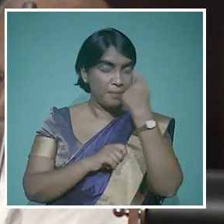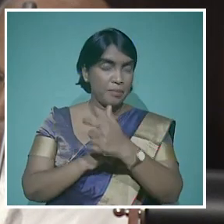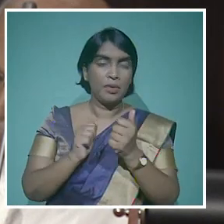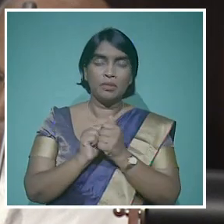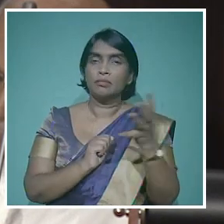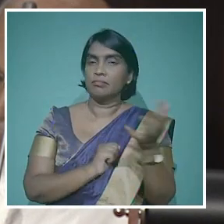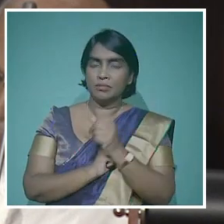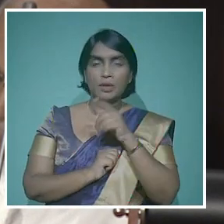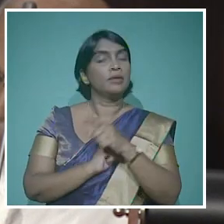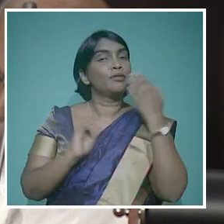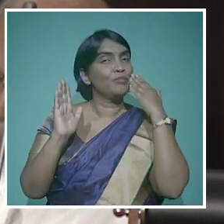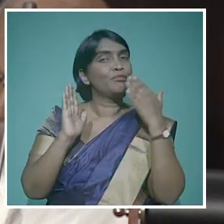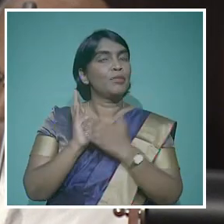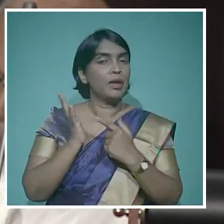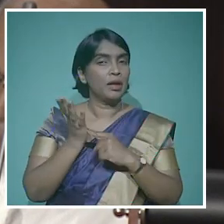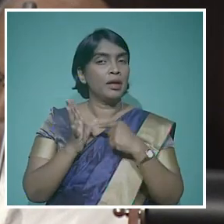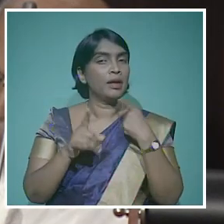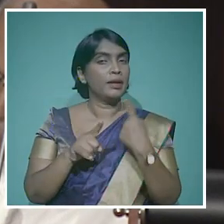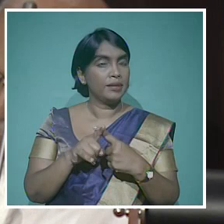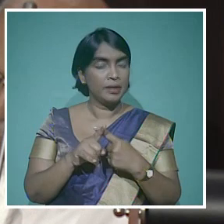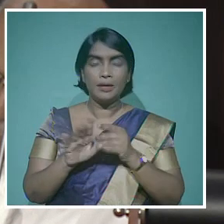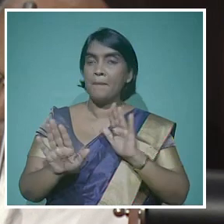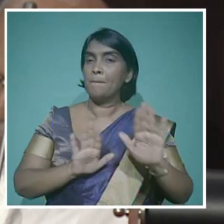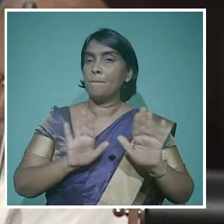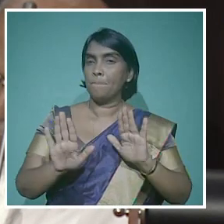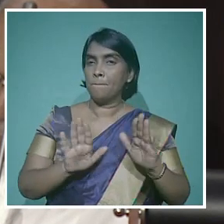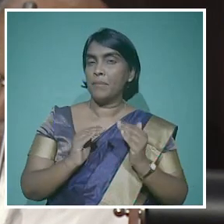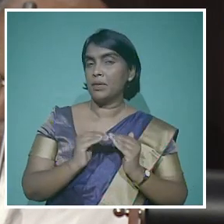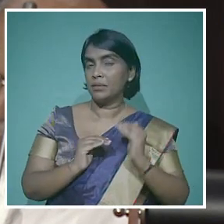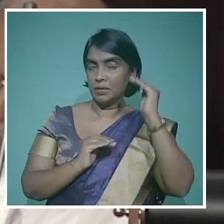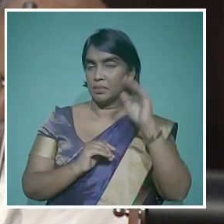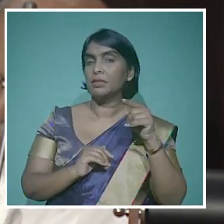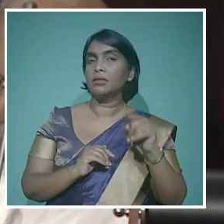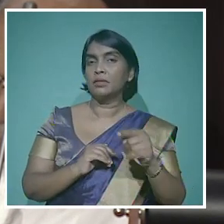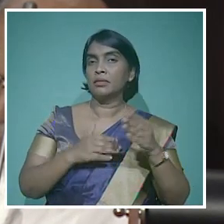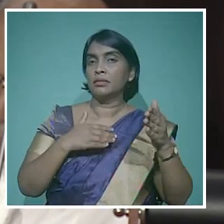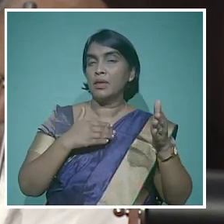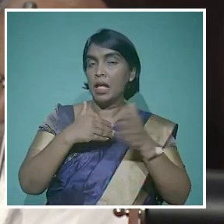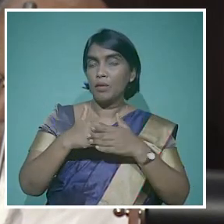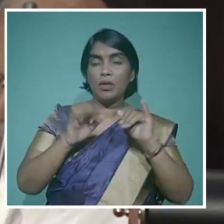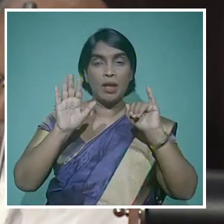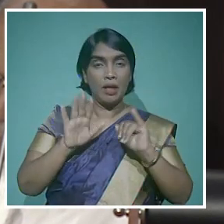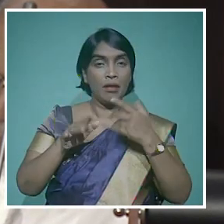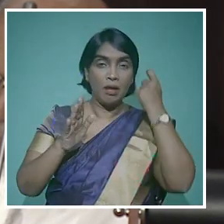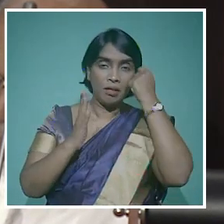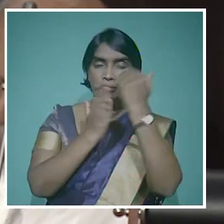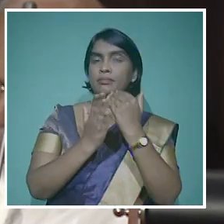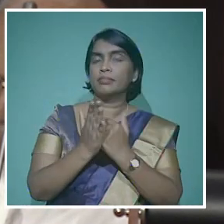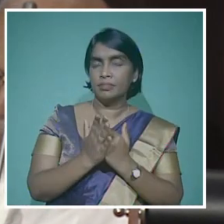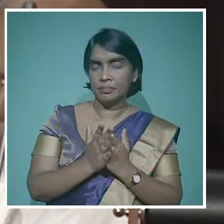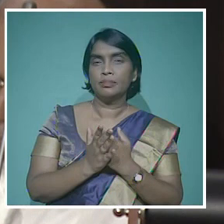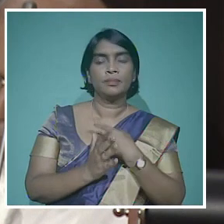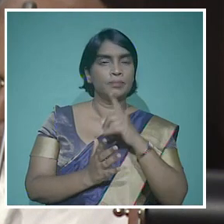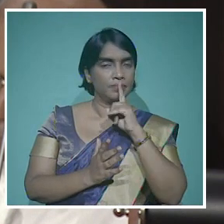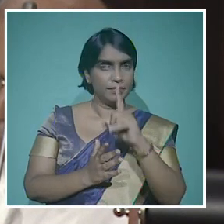යුතුයි. මේ සම්බන්ධයෙන් බදු පරිපාලනය වැඩි දියුණු කිරීම සඳහා ඇමුණු 6 ඇති යෝජනා මා විසින්